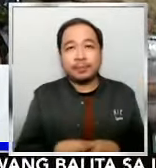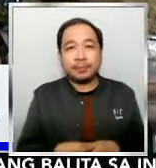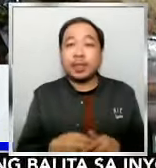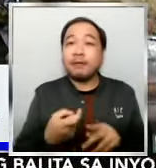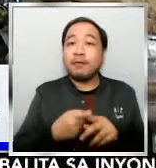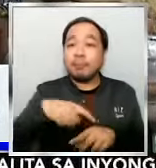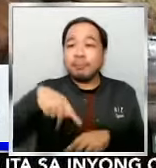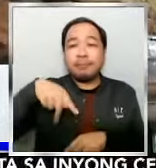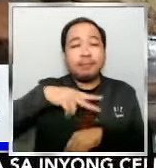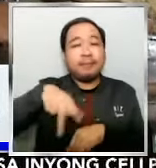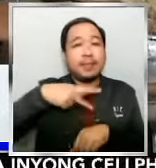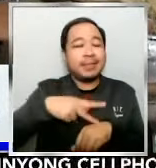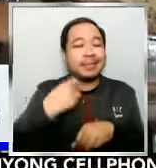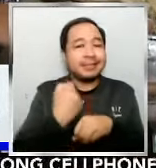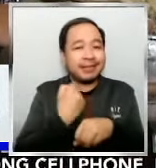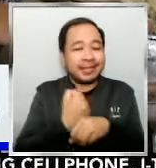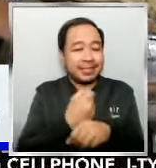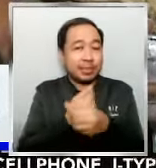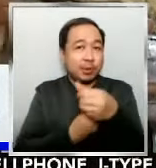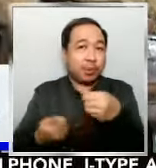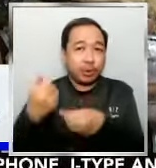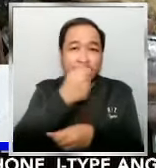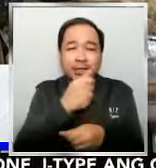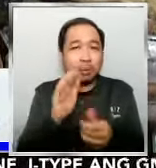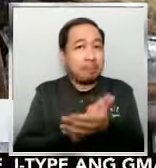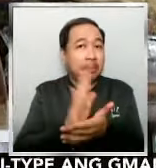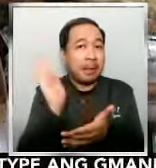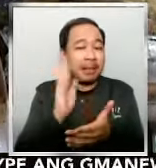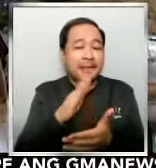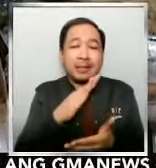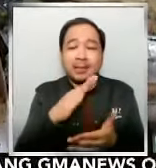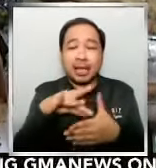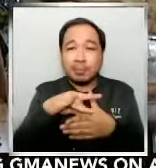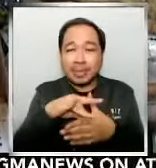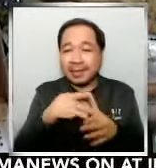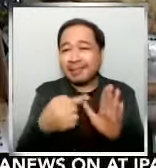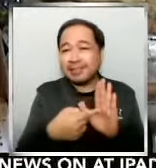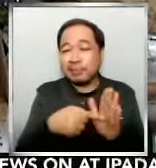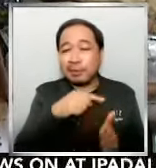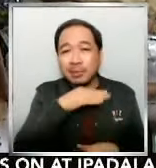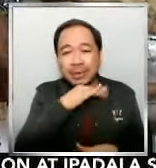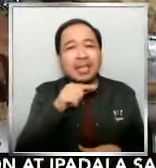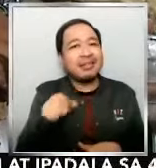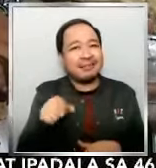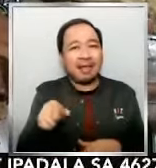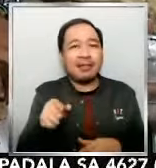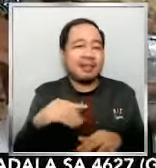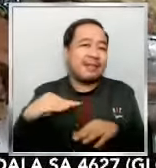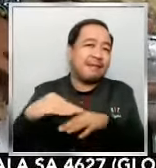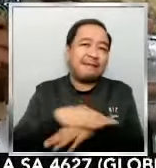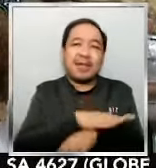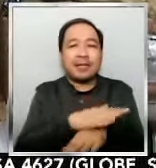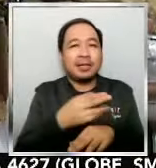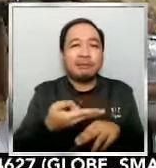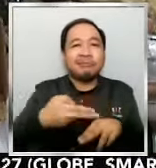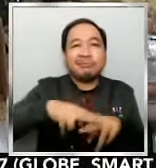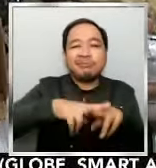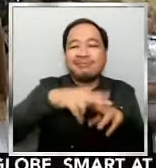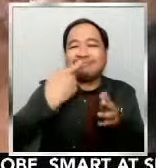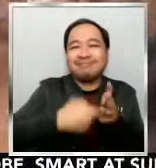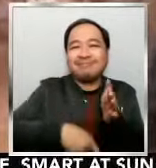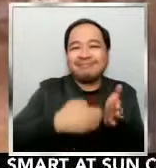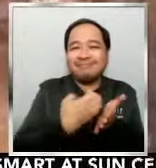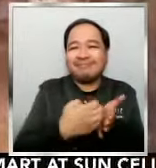ang mataas na presyo ng karne tulad ng baboy ang isa sa mga humahatak papataas na inflation rate sa loob at labas ng Metro